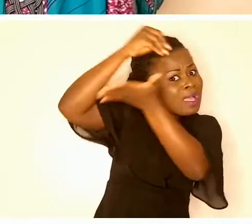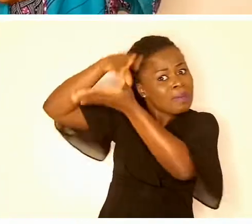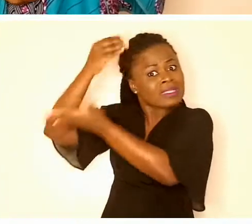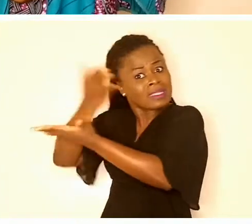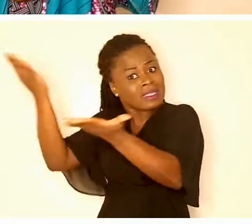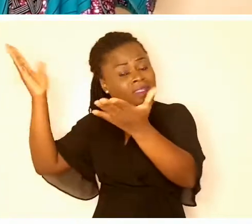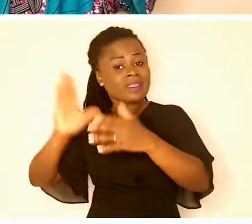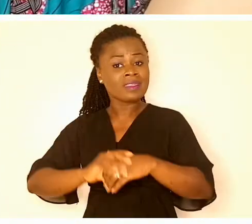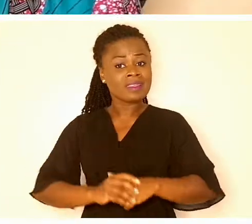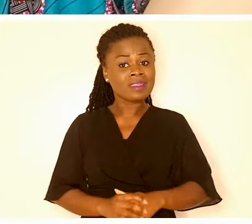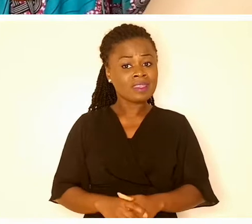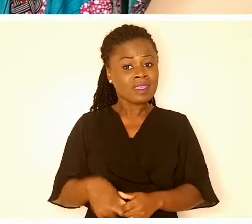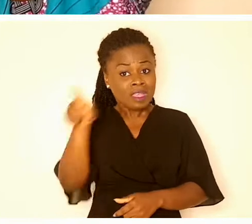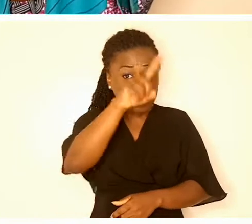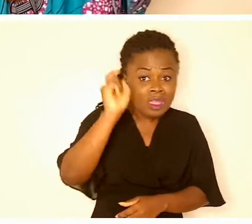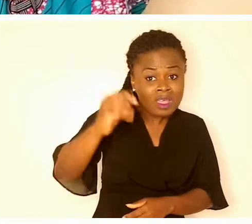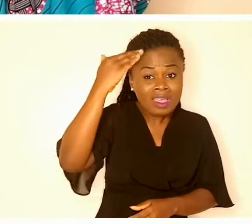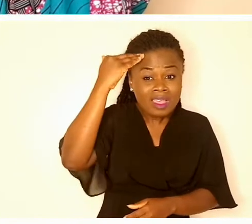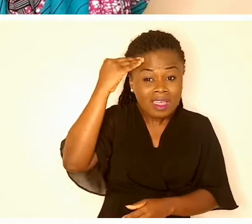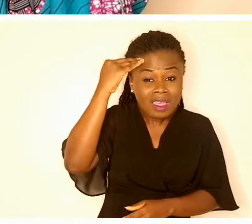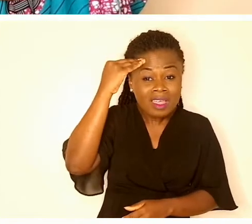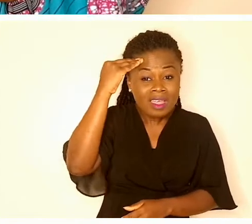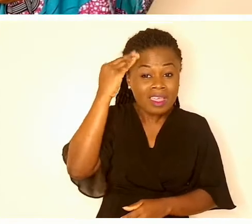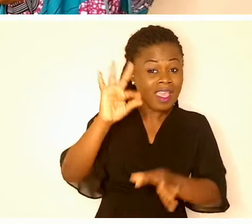cultivez-vous. Et sachez qu'il y a